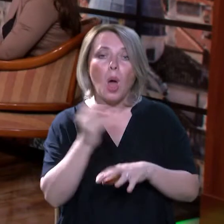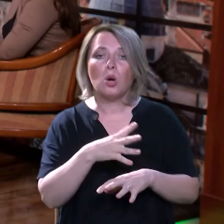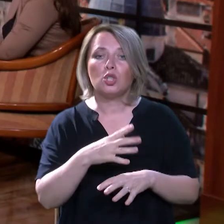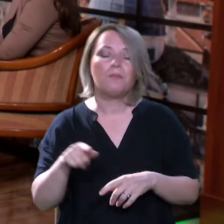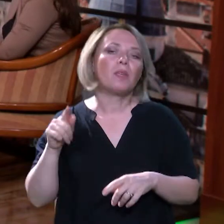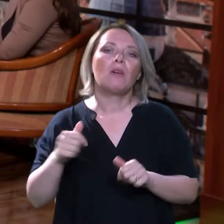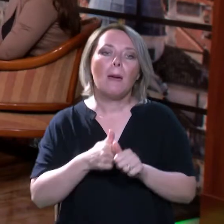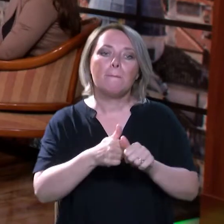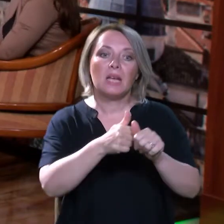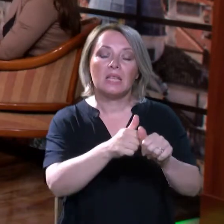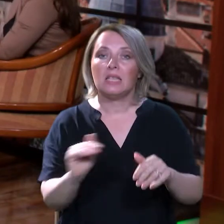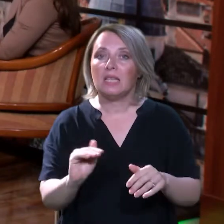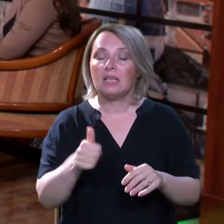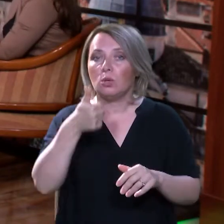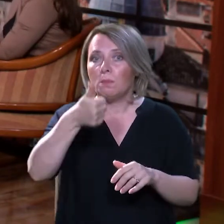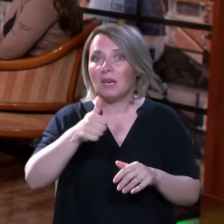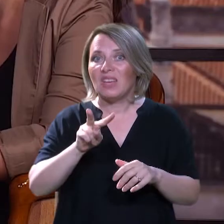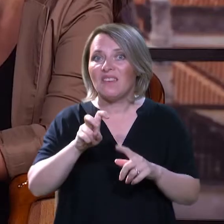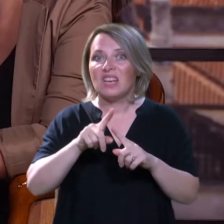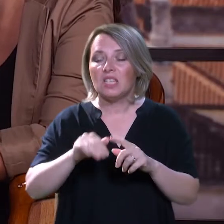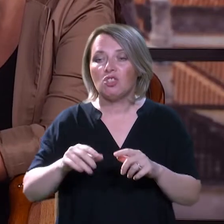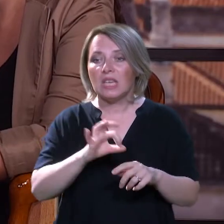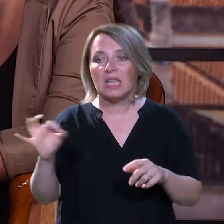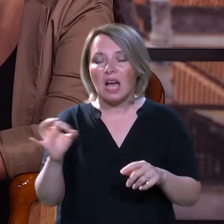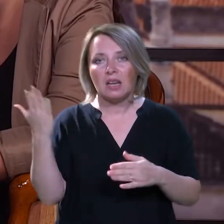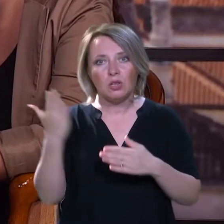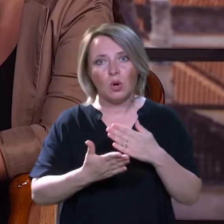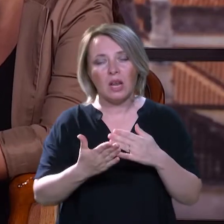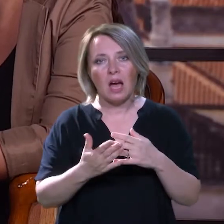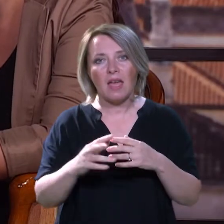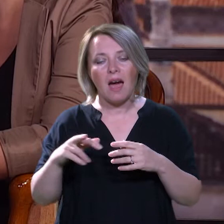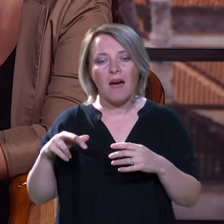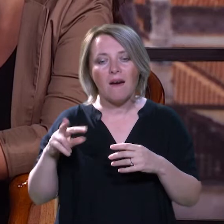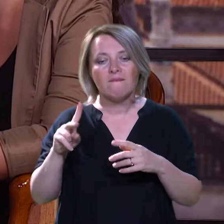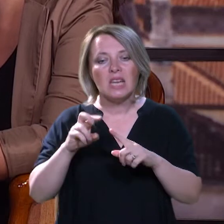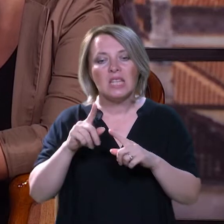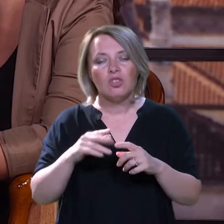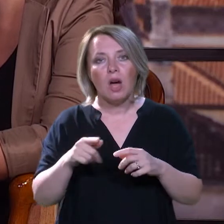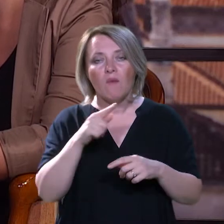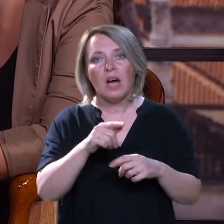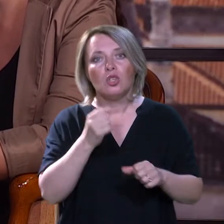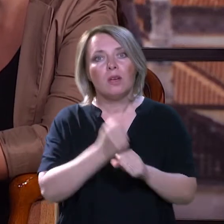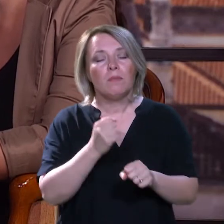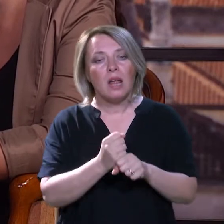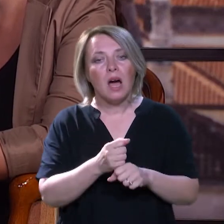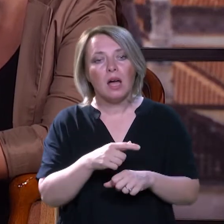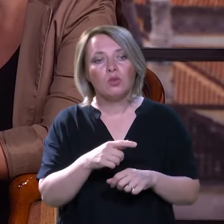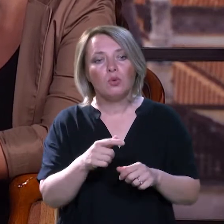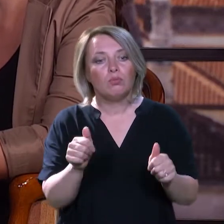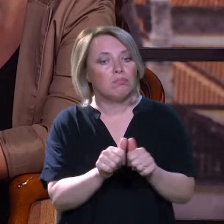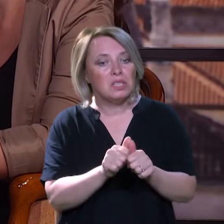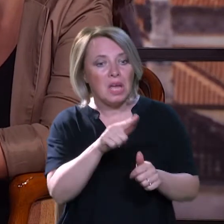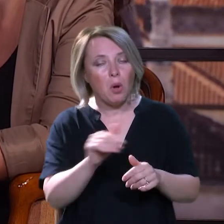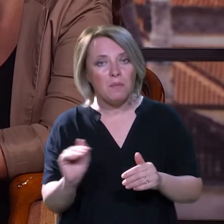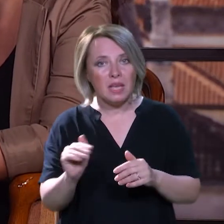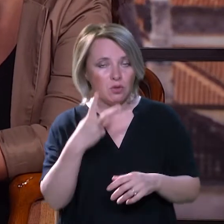najmanjih, nekako prvih tih vrtićkih dana do kraja vrtića. Mm-hmm. Vjerovatno u svom radu, onda vi s nekom djecom